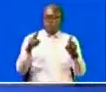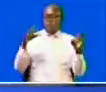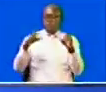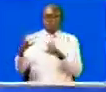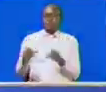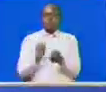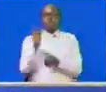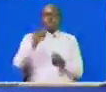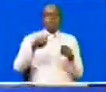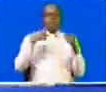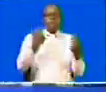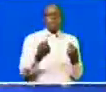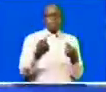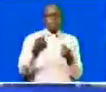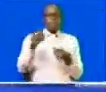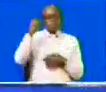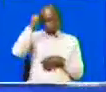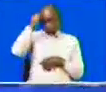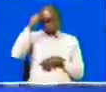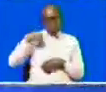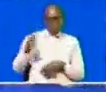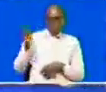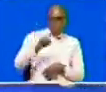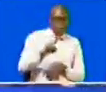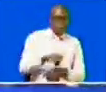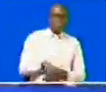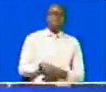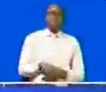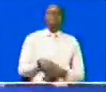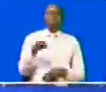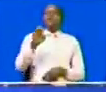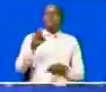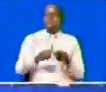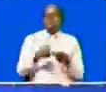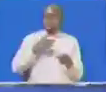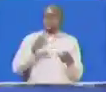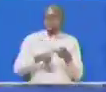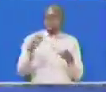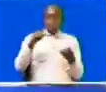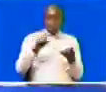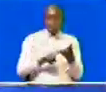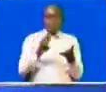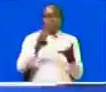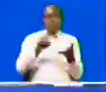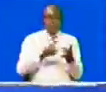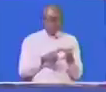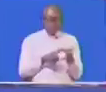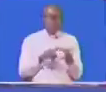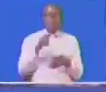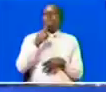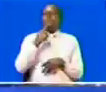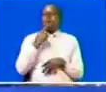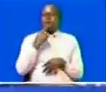15 kaskazini mwa Kenya kuelimisha wanaofika hapa. Jamii hizo zikiwemo Elmolo, Samburu, Gabra, Wata, Dasanach,